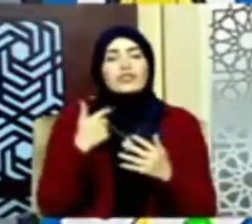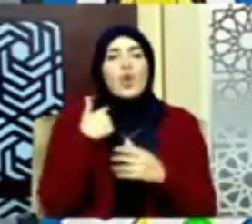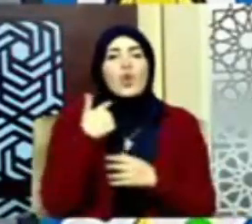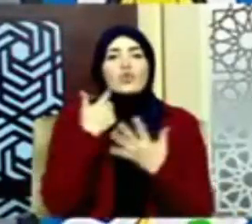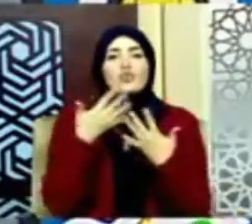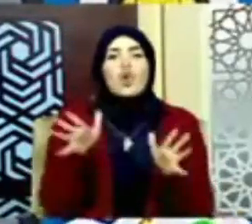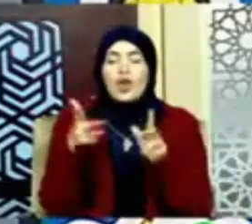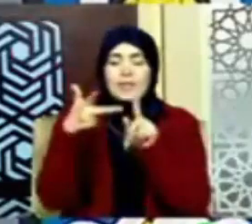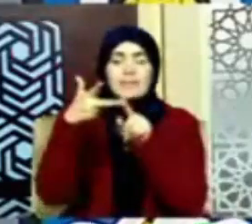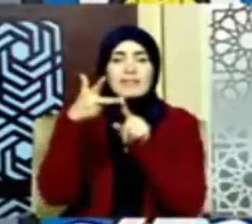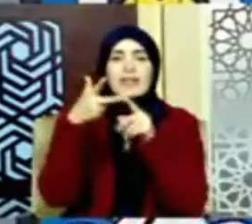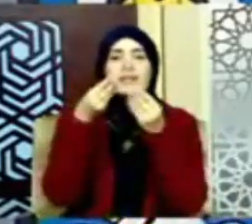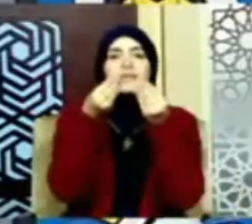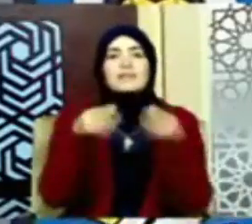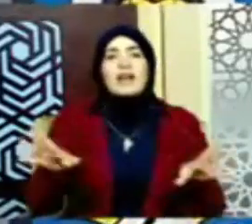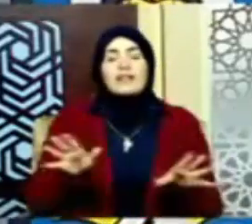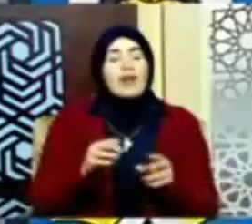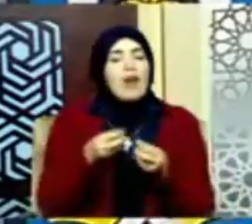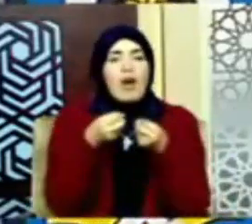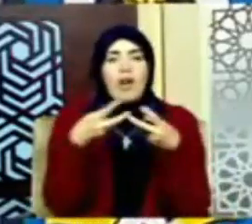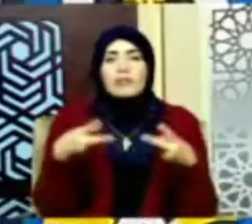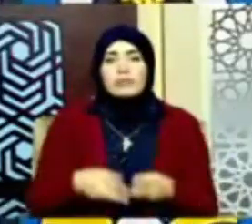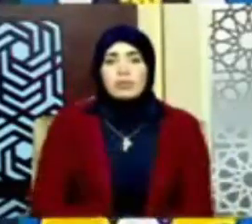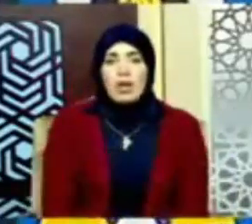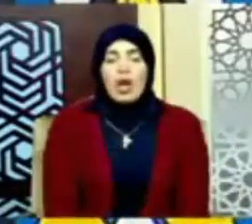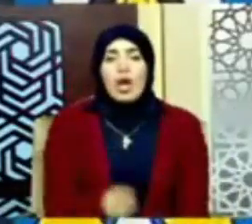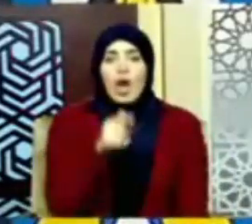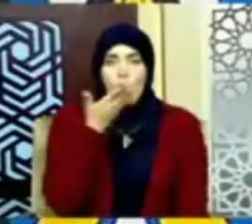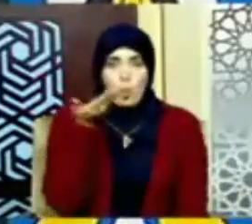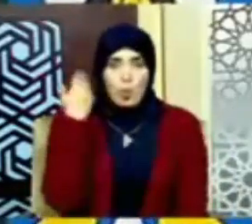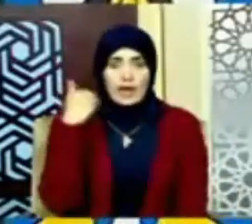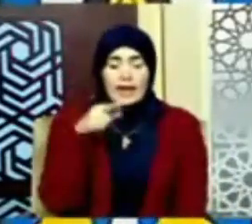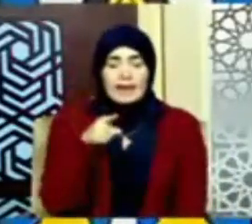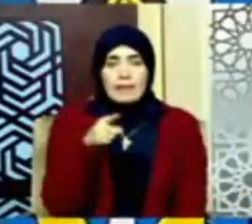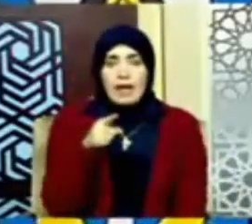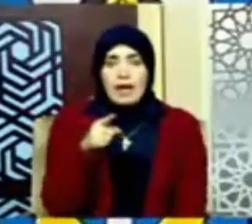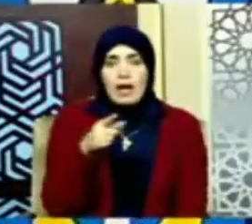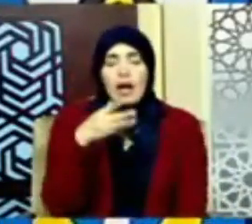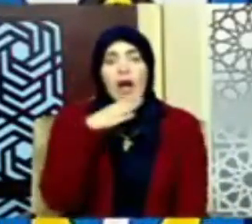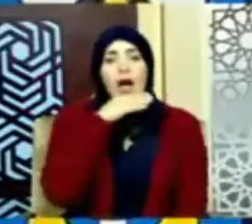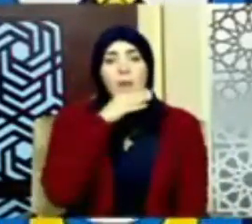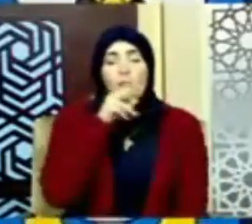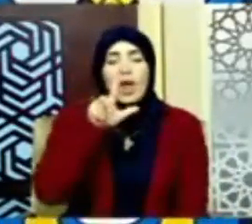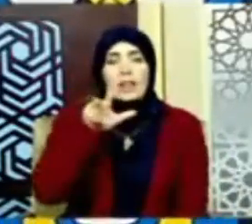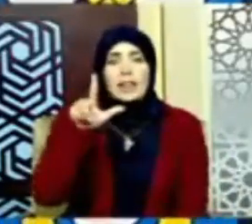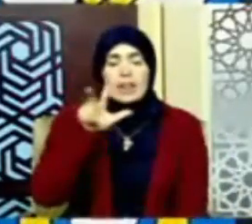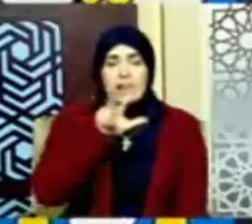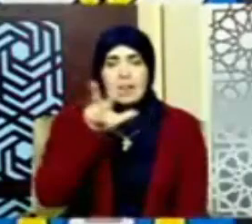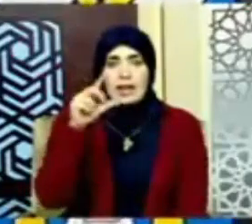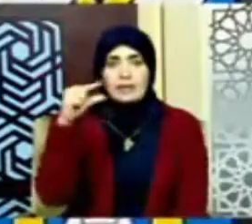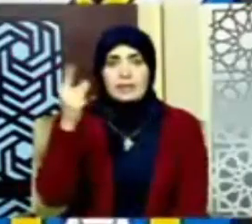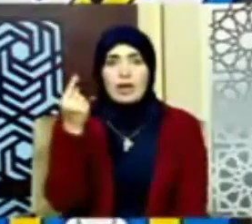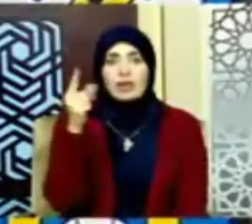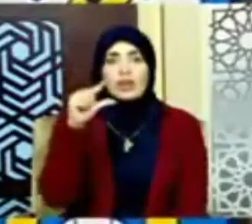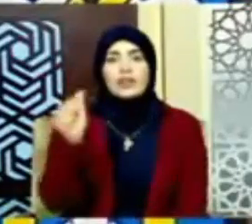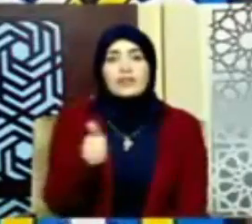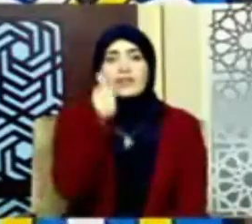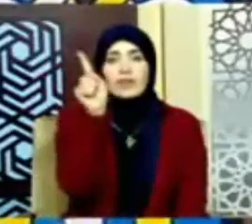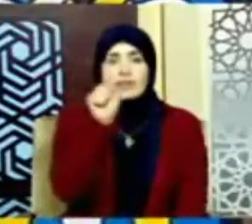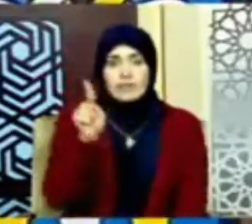الثالثة فتهلك. وكان سيدنا أبو الدرداء رضي الله عنه يقول: